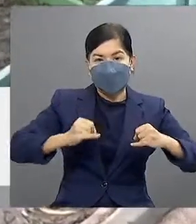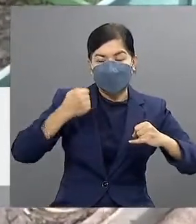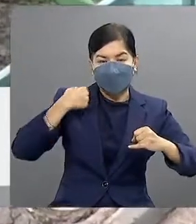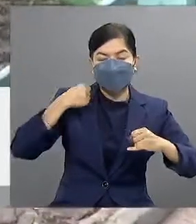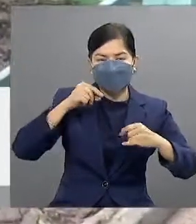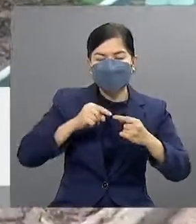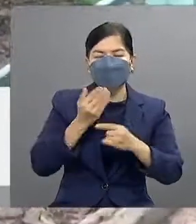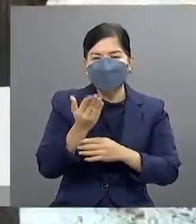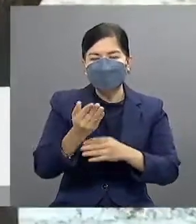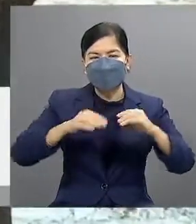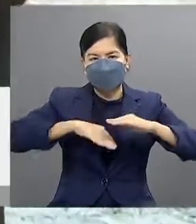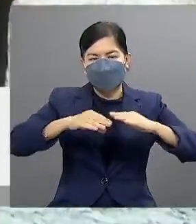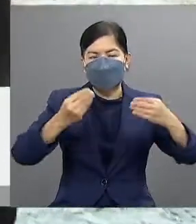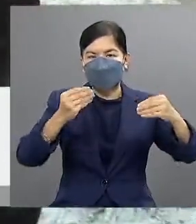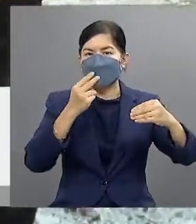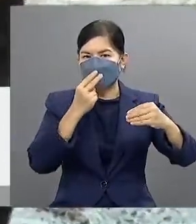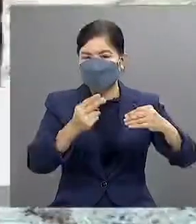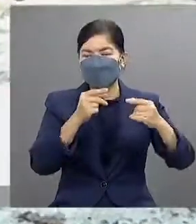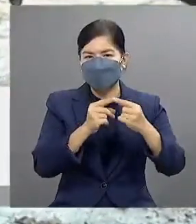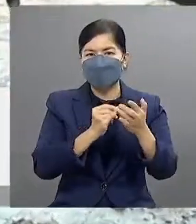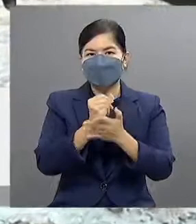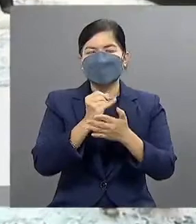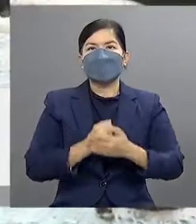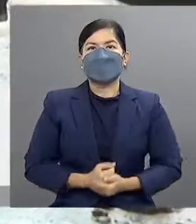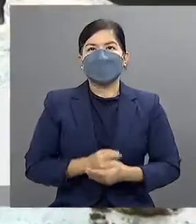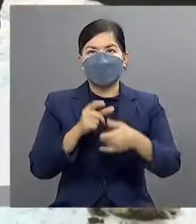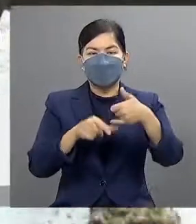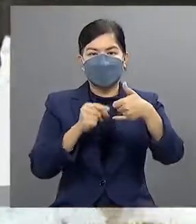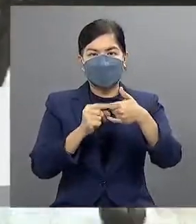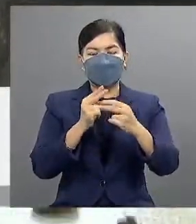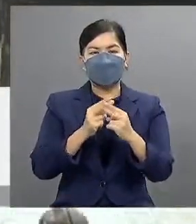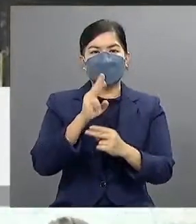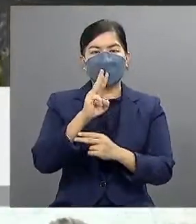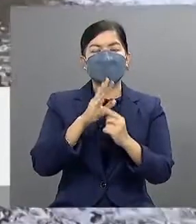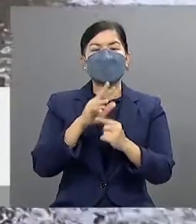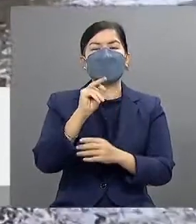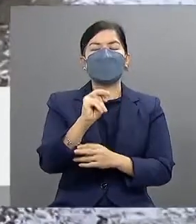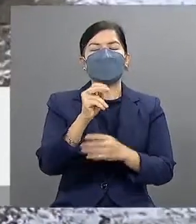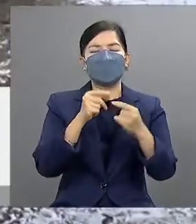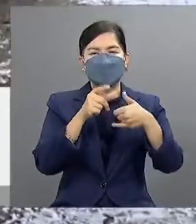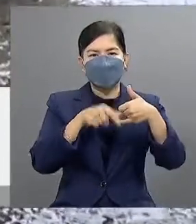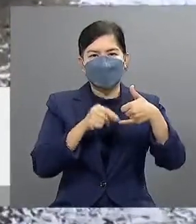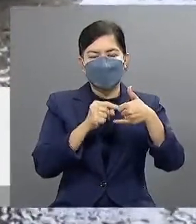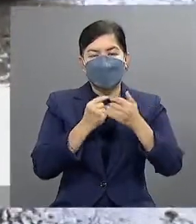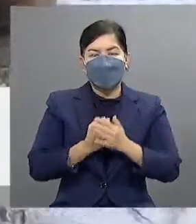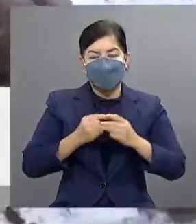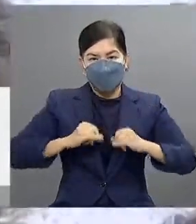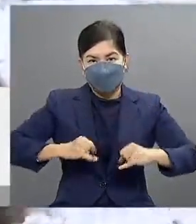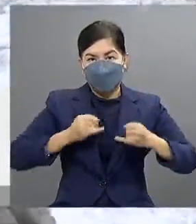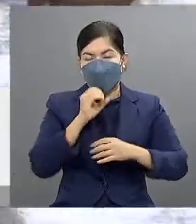สุรินทร์นายวันผู้รับมอบอำนาจจากพี่ชายเจ้าของพังโยเล่าว่าพังโยถูกขโมยหายไปตั้งแต่